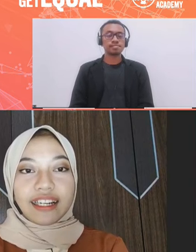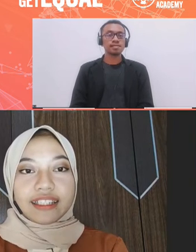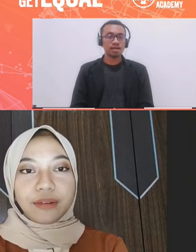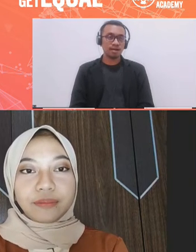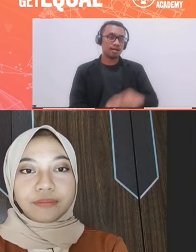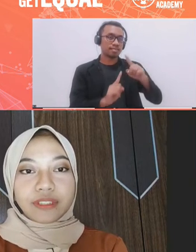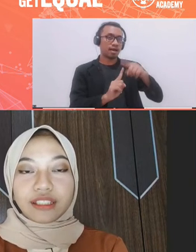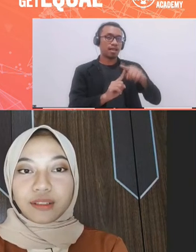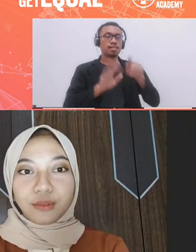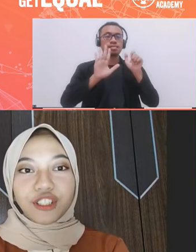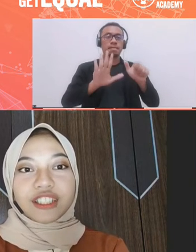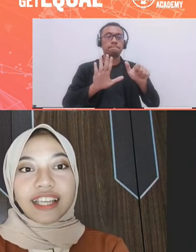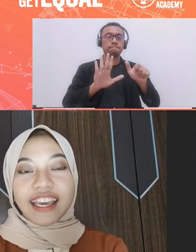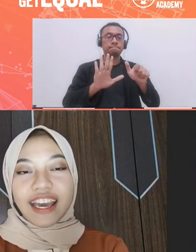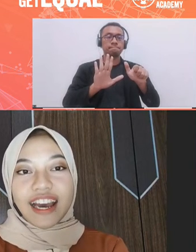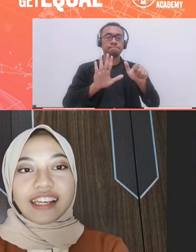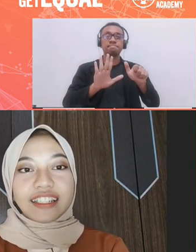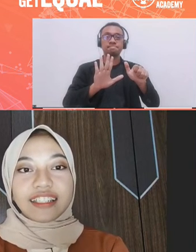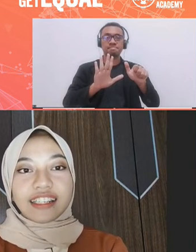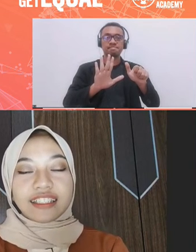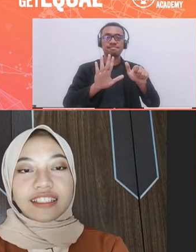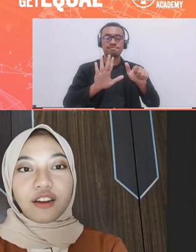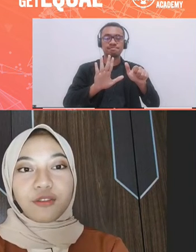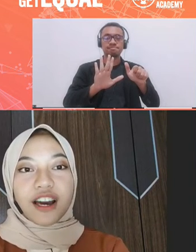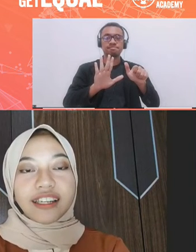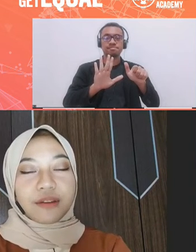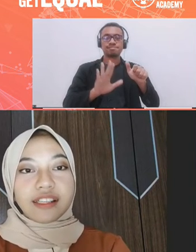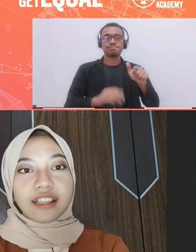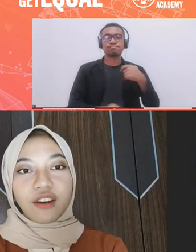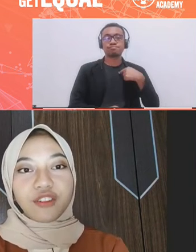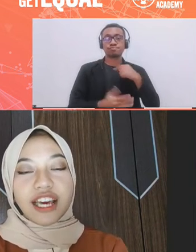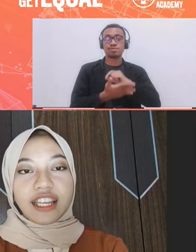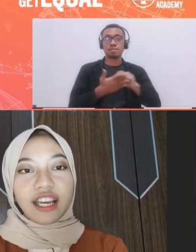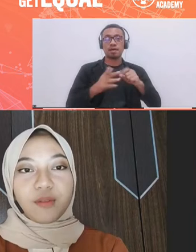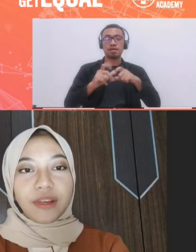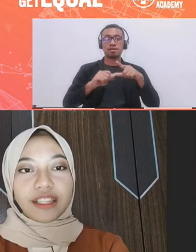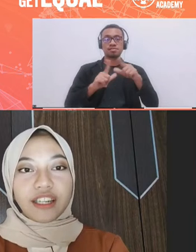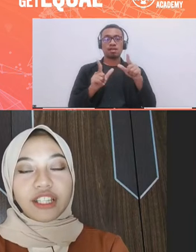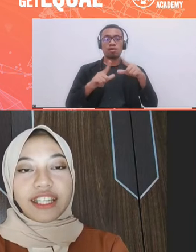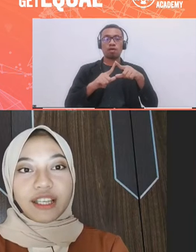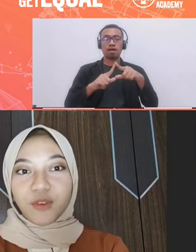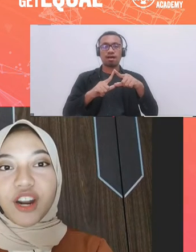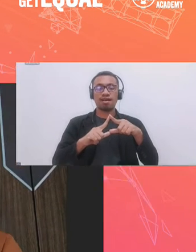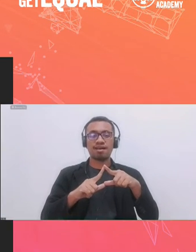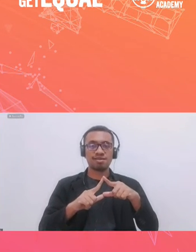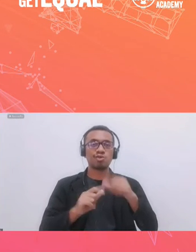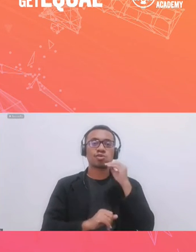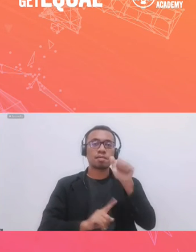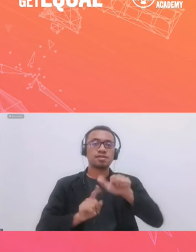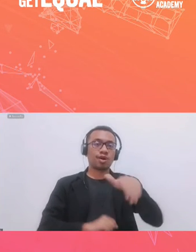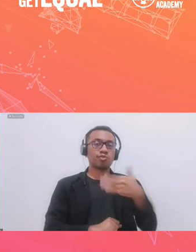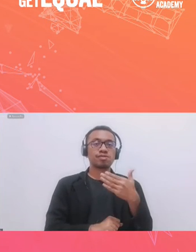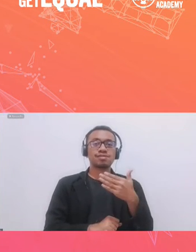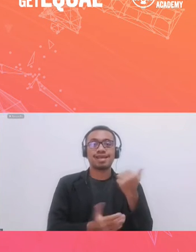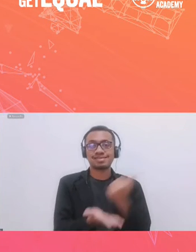tanggal 6 tersebut, saya, Salwa, 16 tahun dari Kabupaten Kutai Timur,